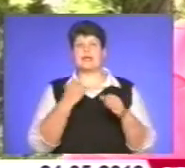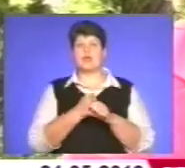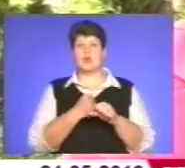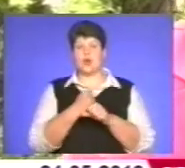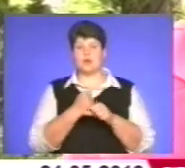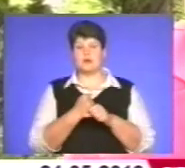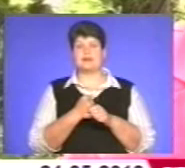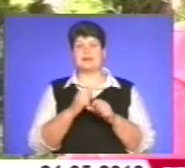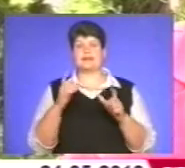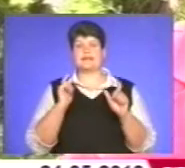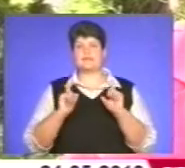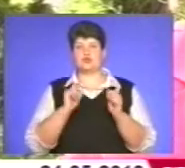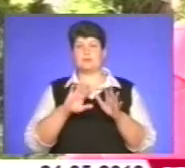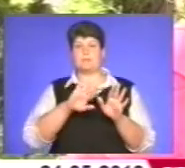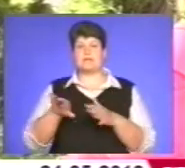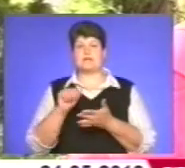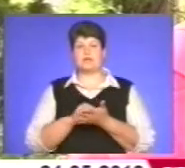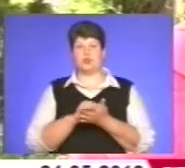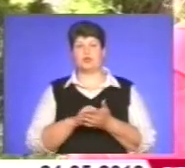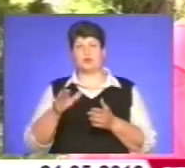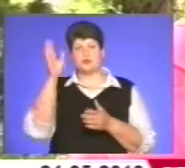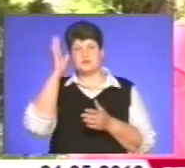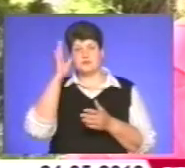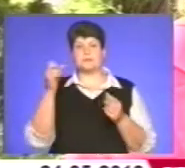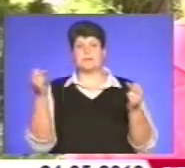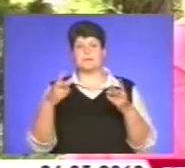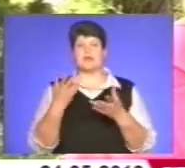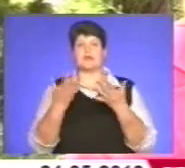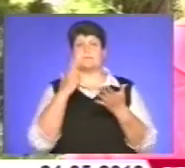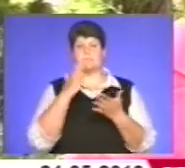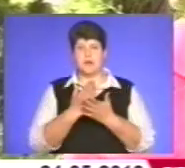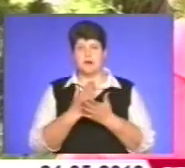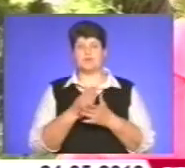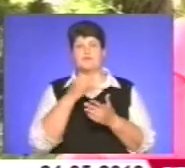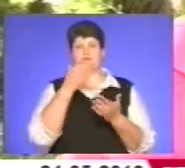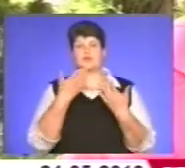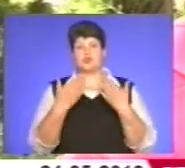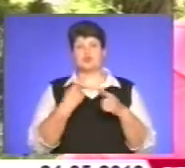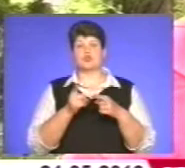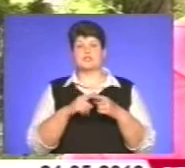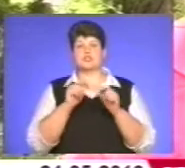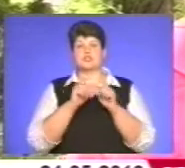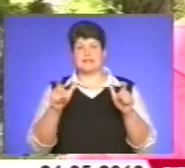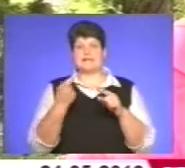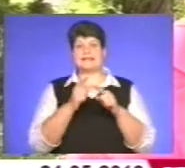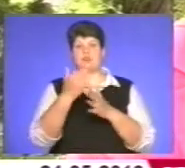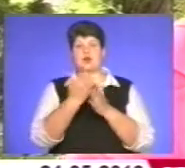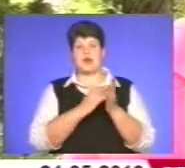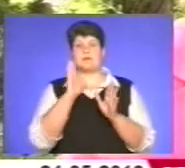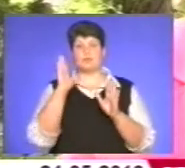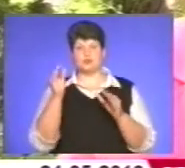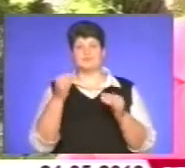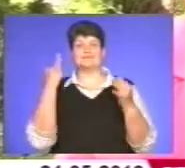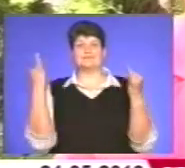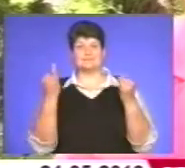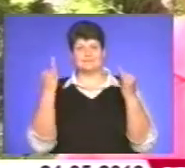роблять і інститут післядипломної освіти, і відповідно фахівці, які мають відношення до тих чи інших шкіл. Я думаю, що ці програми будуть насиченими,